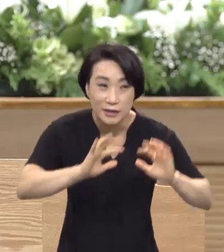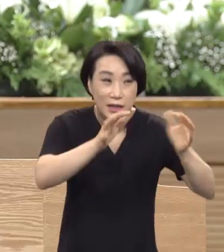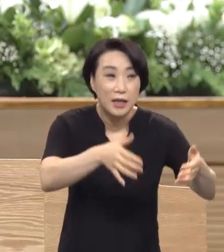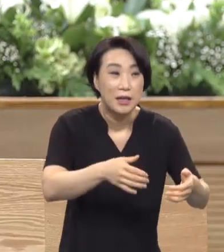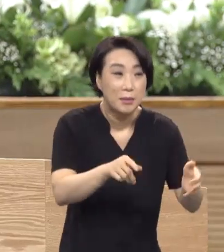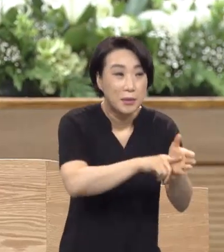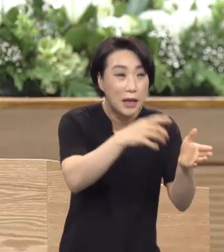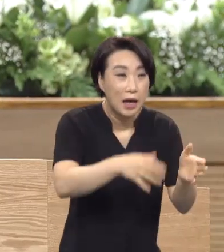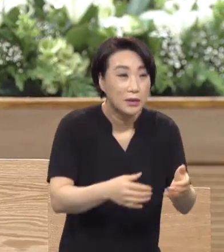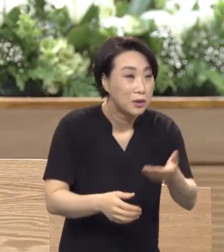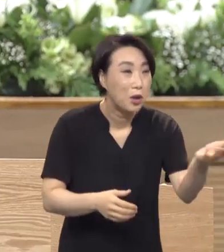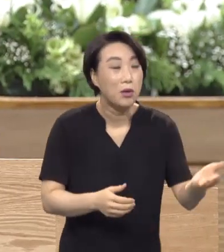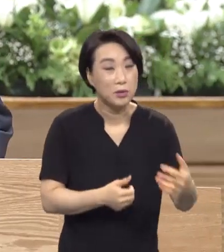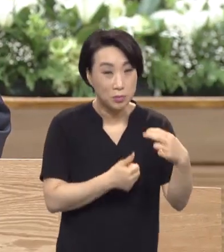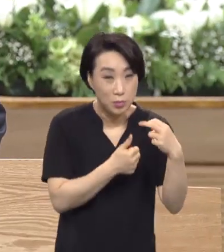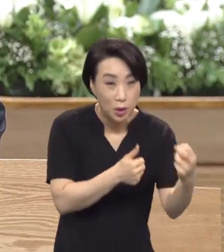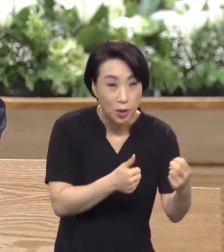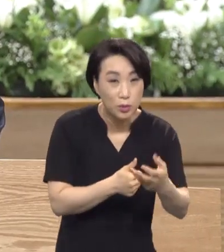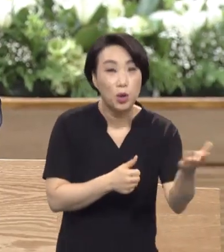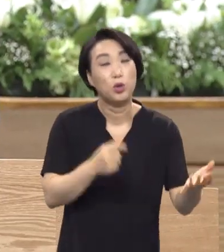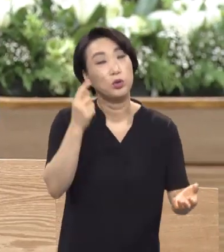세상이 너희를 미워하거든